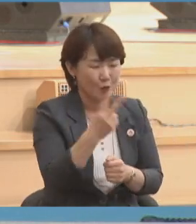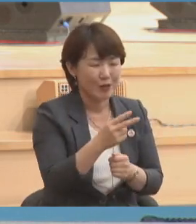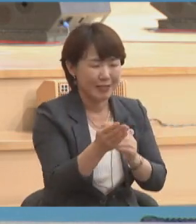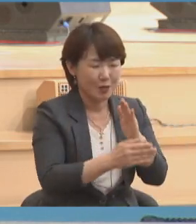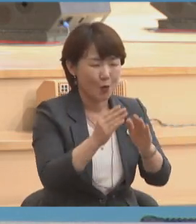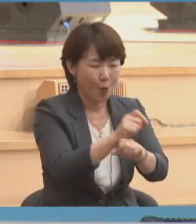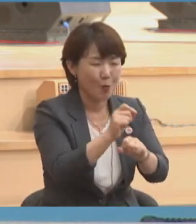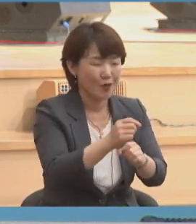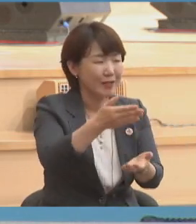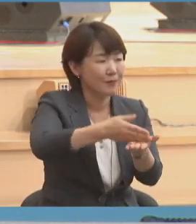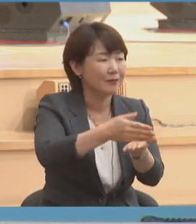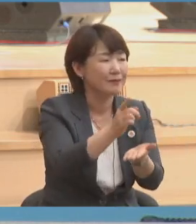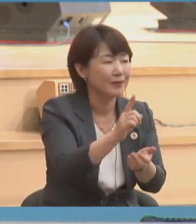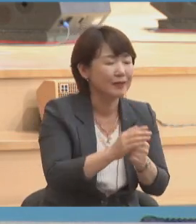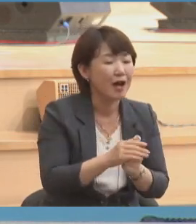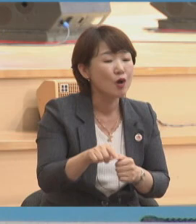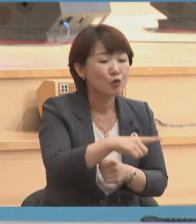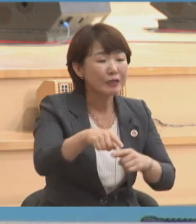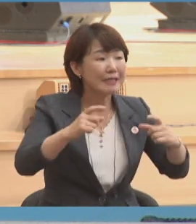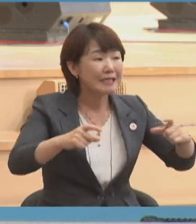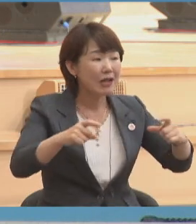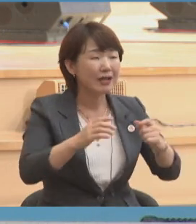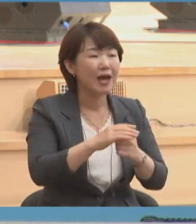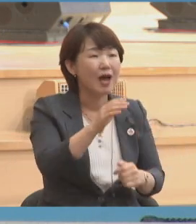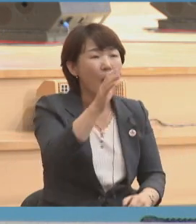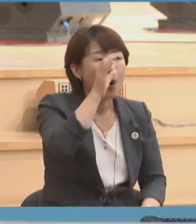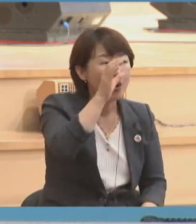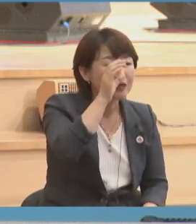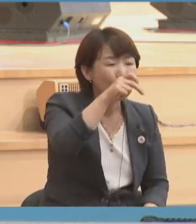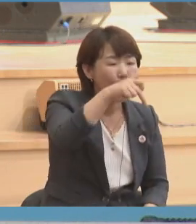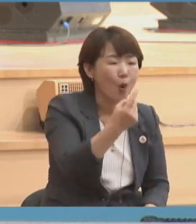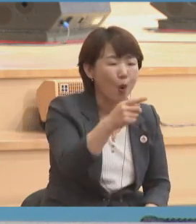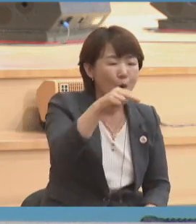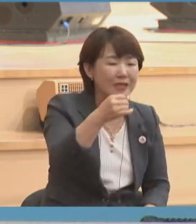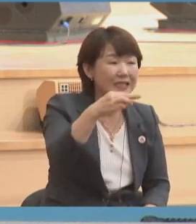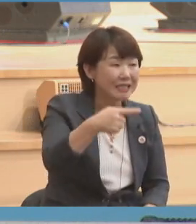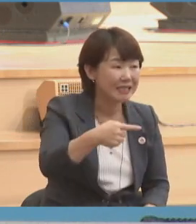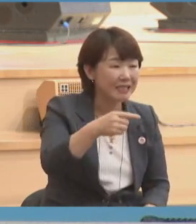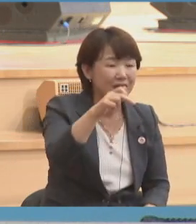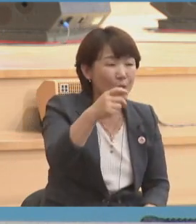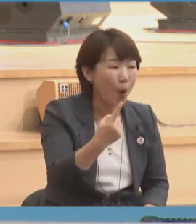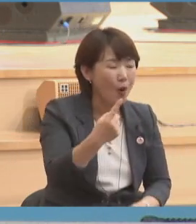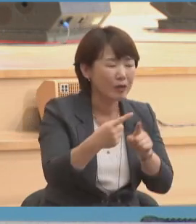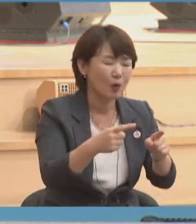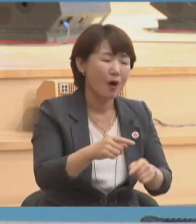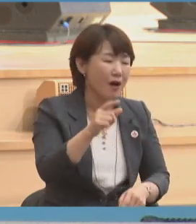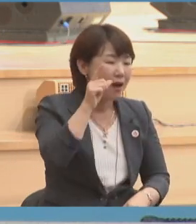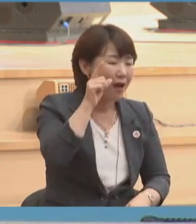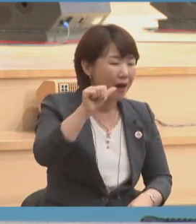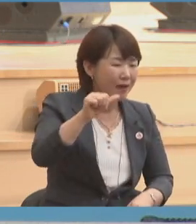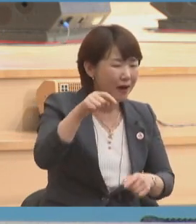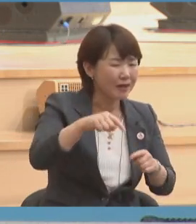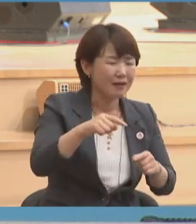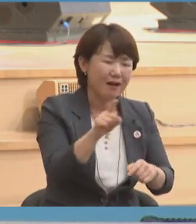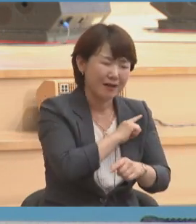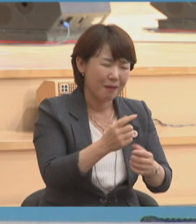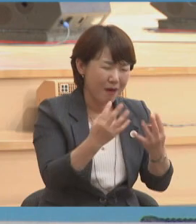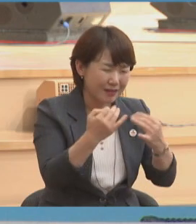변론이 뭐냐면 우리 지역의 코스트코도 LA 지역에서 가장 많은 사람들이 모이는 가게이지